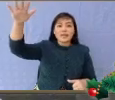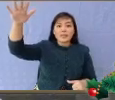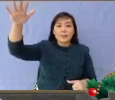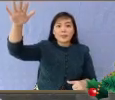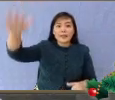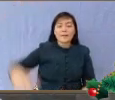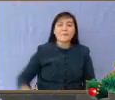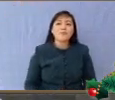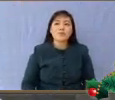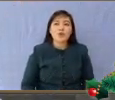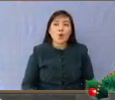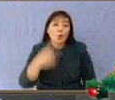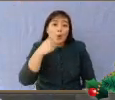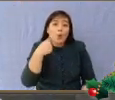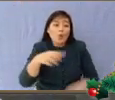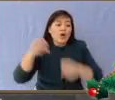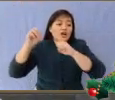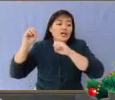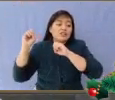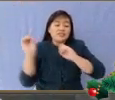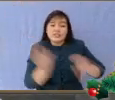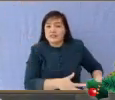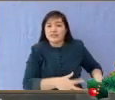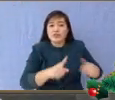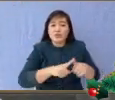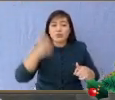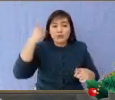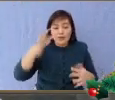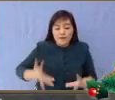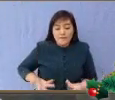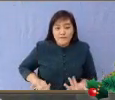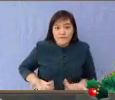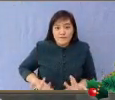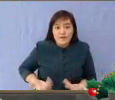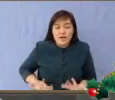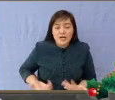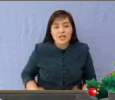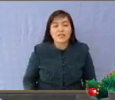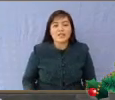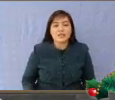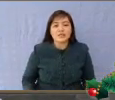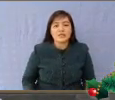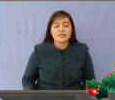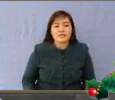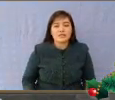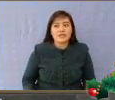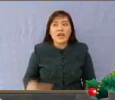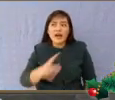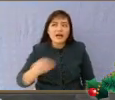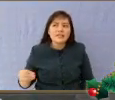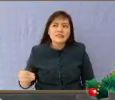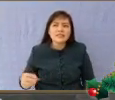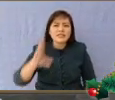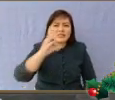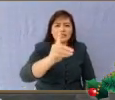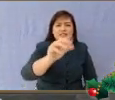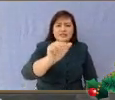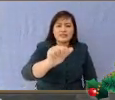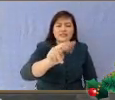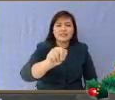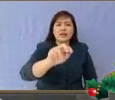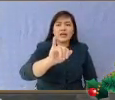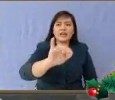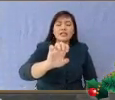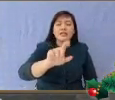cave, hindi po siya iniwanan ng Panginoon at doon po siya kinausap ng Panginoon. Naiintindihan niyo po ba si Daniel? Nung si Daniel po ay itinapon doon